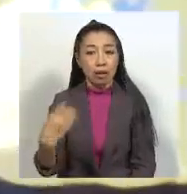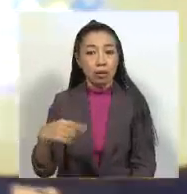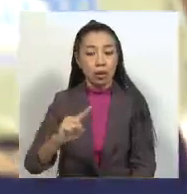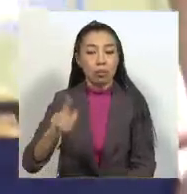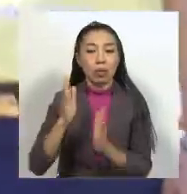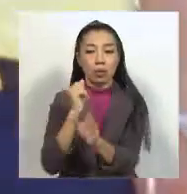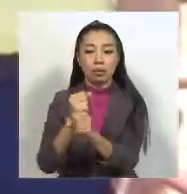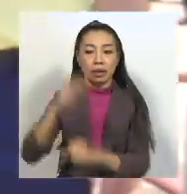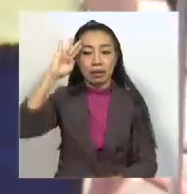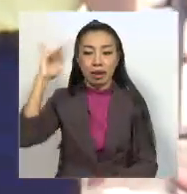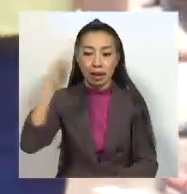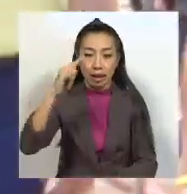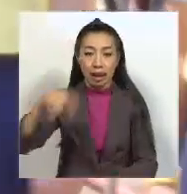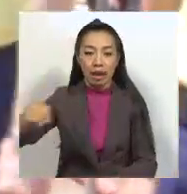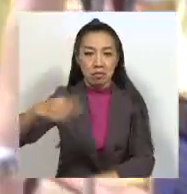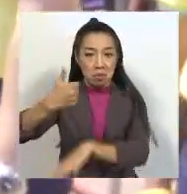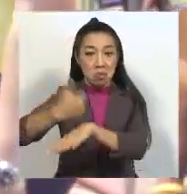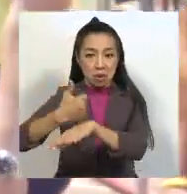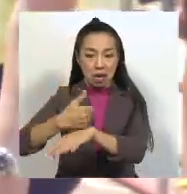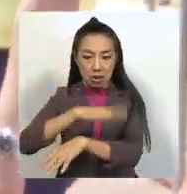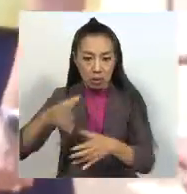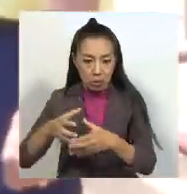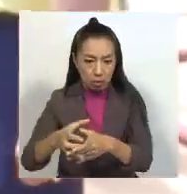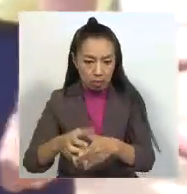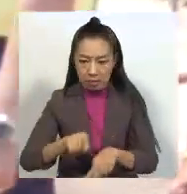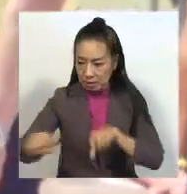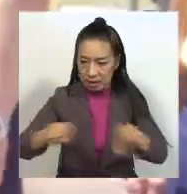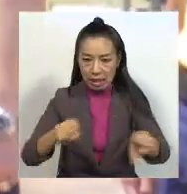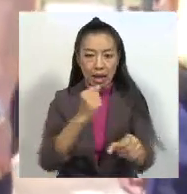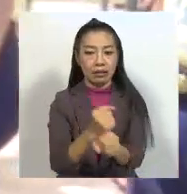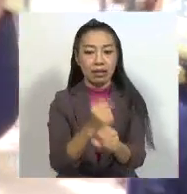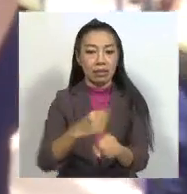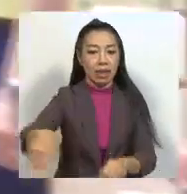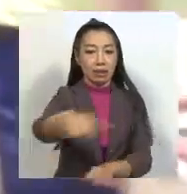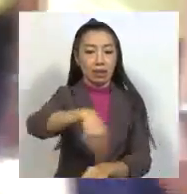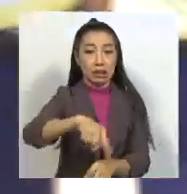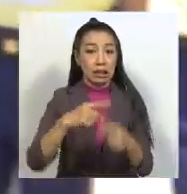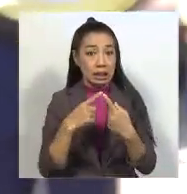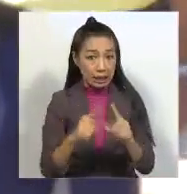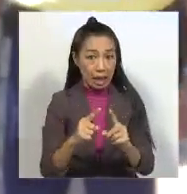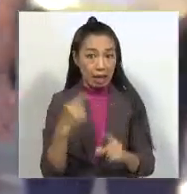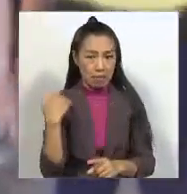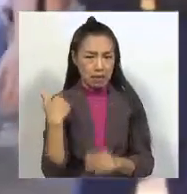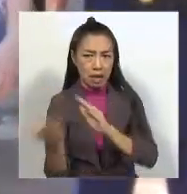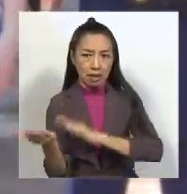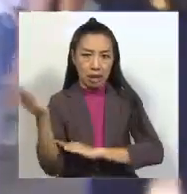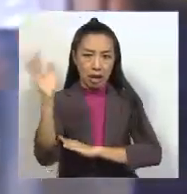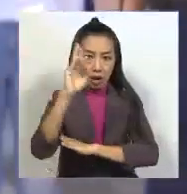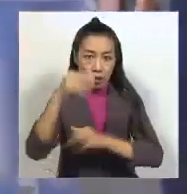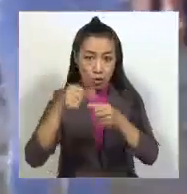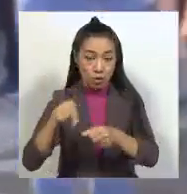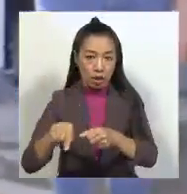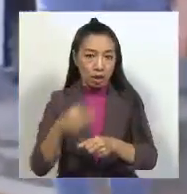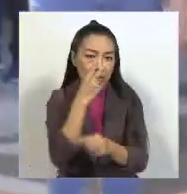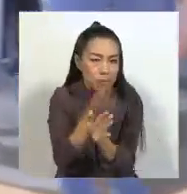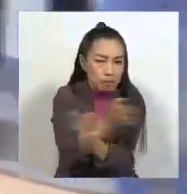จ้าหน้าที่แล้วก็ผู้บังคับบัญชาที่มากำกับดูแลเจ้าหน้าที่ที่ปฏิบัติงานที่นี่นะแต่ว่าเดี๋ยวตั้งแต่ช่วงเช้าเราอยู่ที่นี่เราจะไปดูภาพตั้งแ